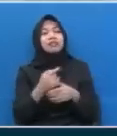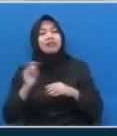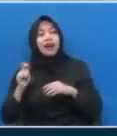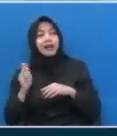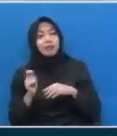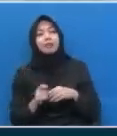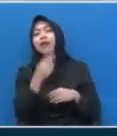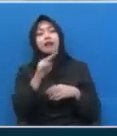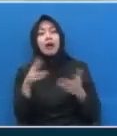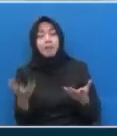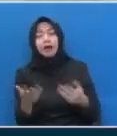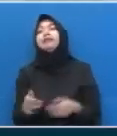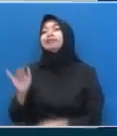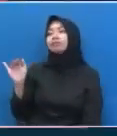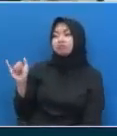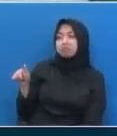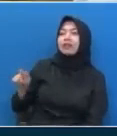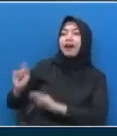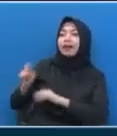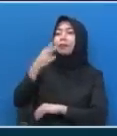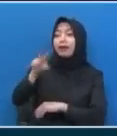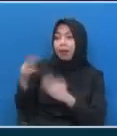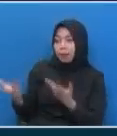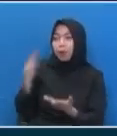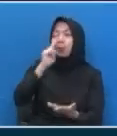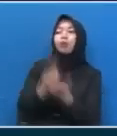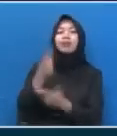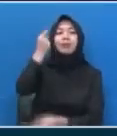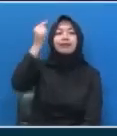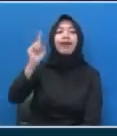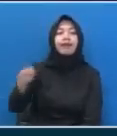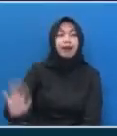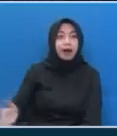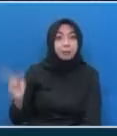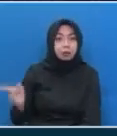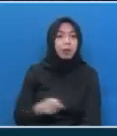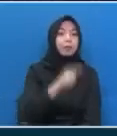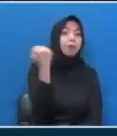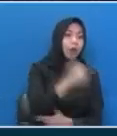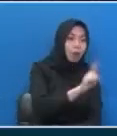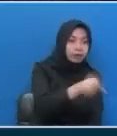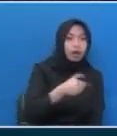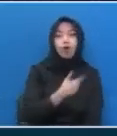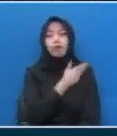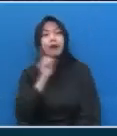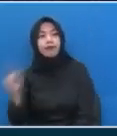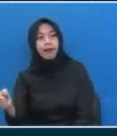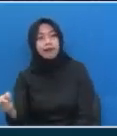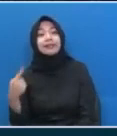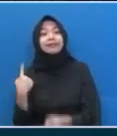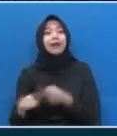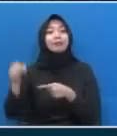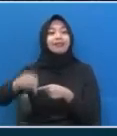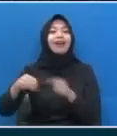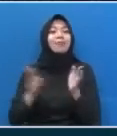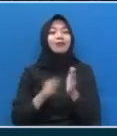perencanaan karena ini sudah korban sudah ada korban sudah ada pelaku juga sudah ada Cuma sekarang perdebatannya kan tidak